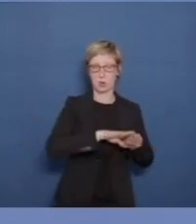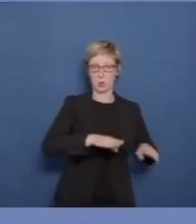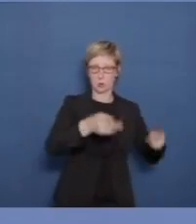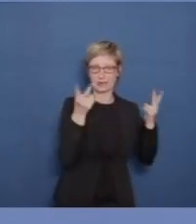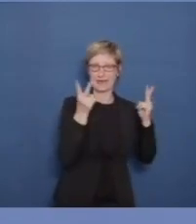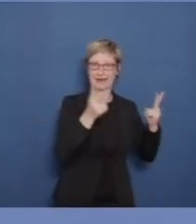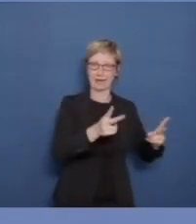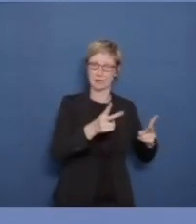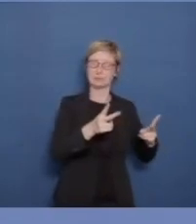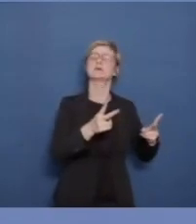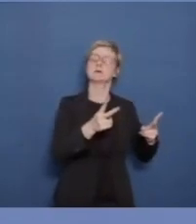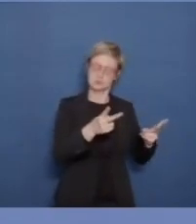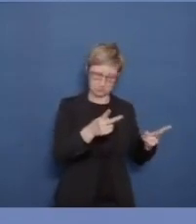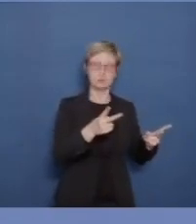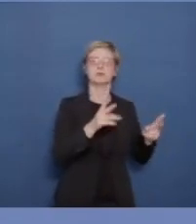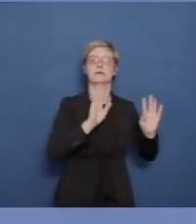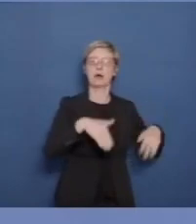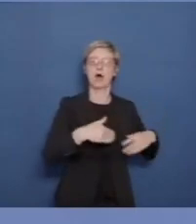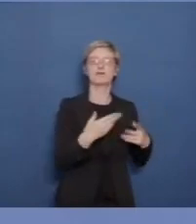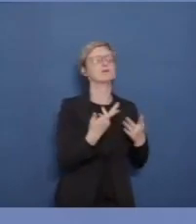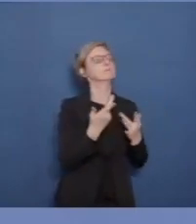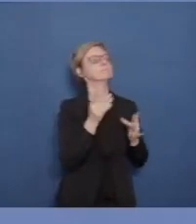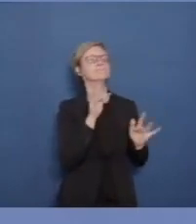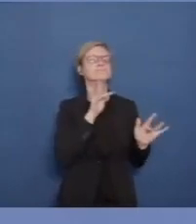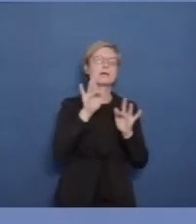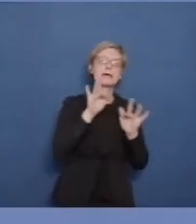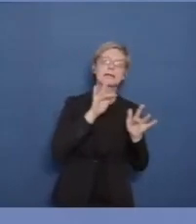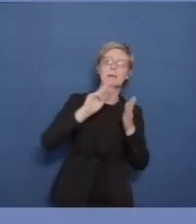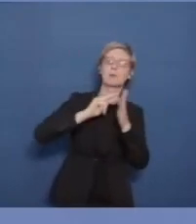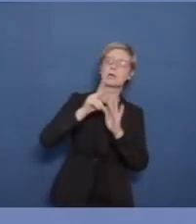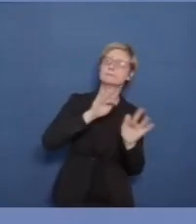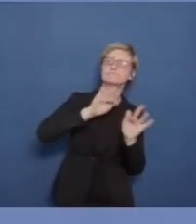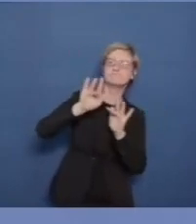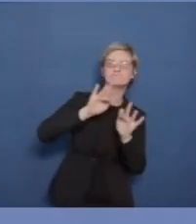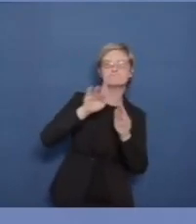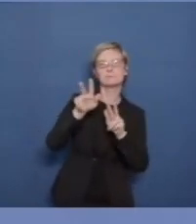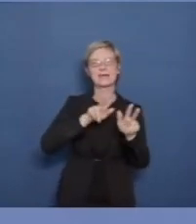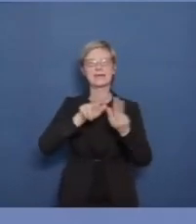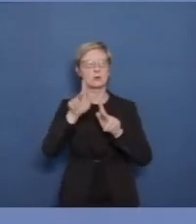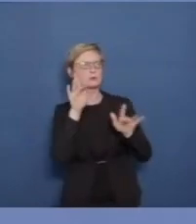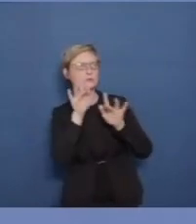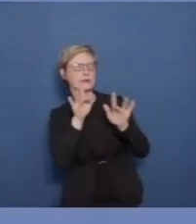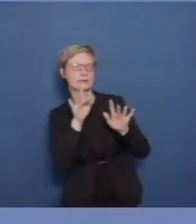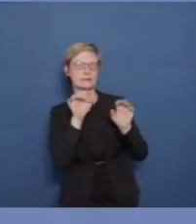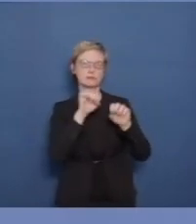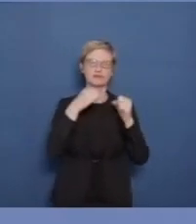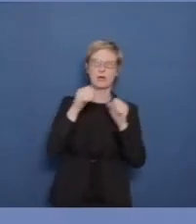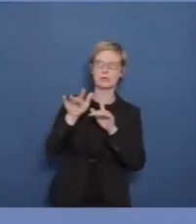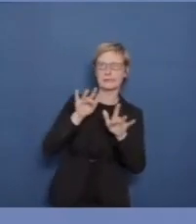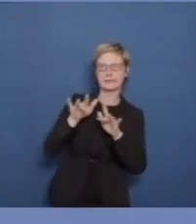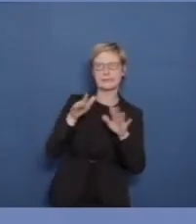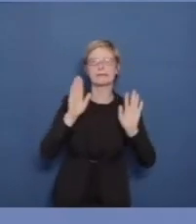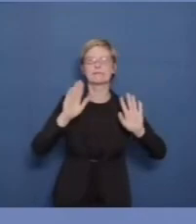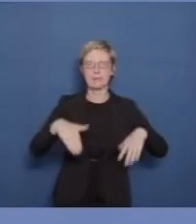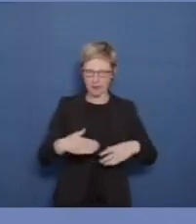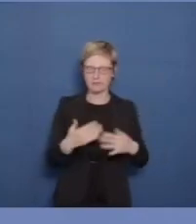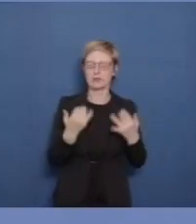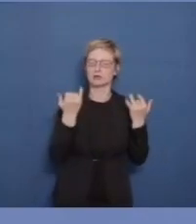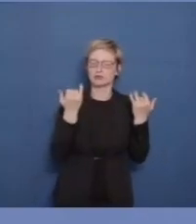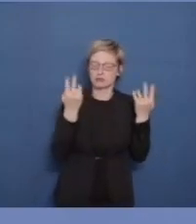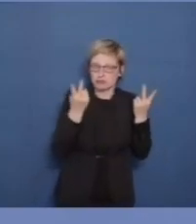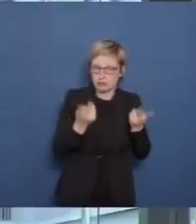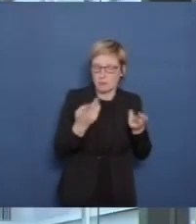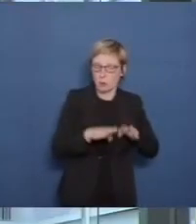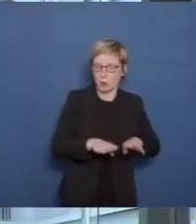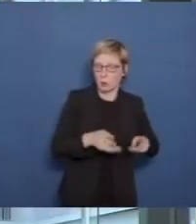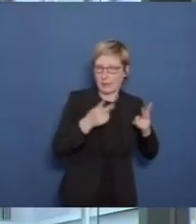und vollkommen legitim, nämlich Kritik an der Politik einer Regierung, eines Staates zu äußern, von